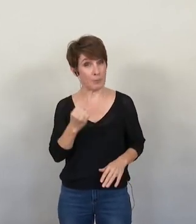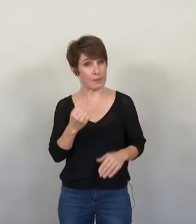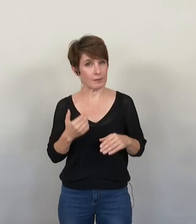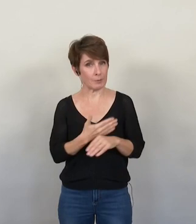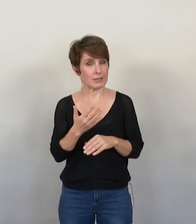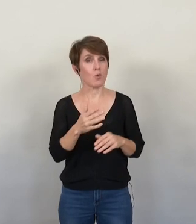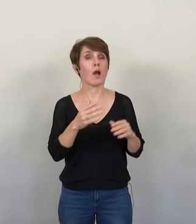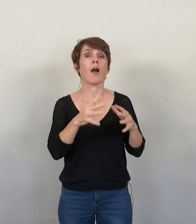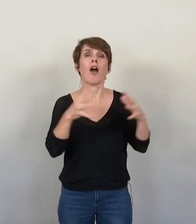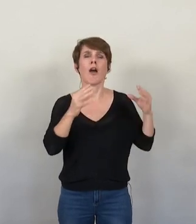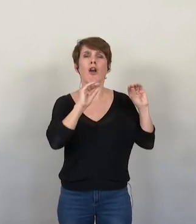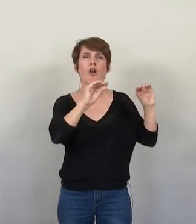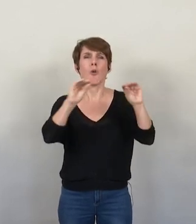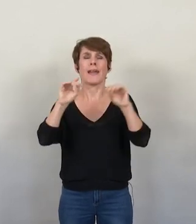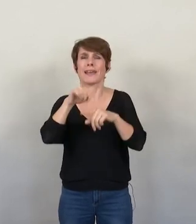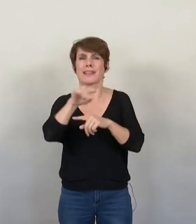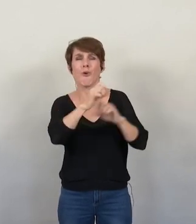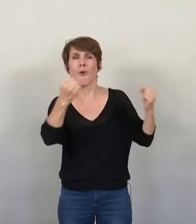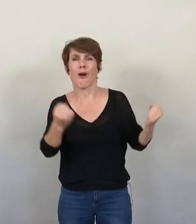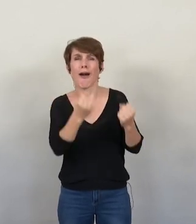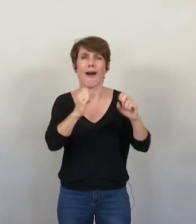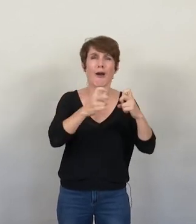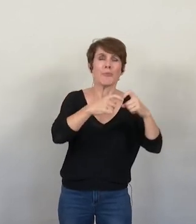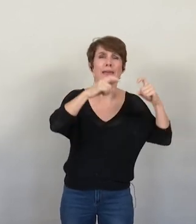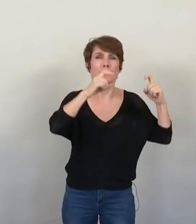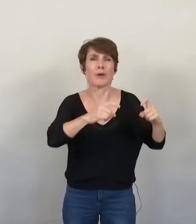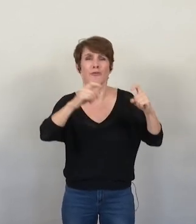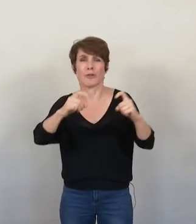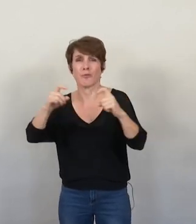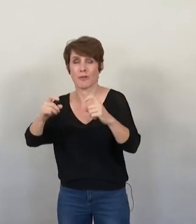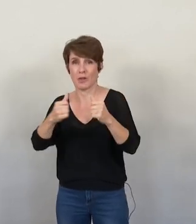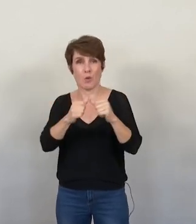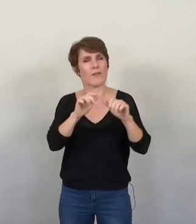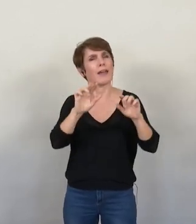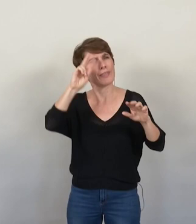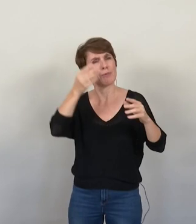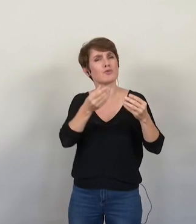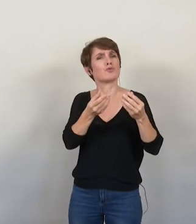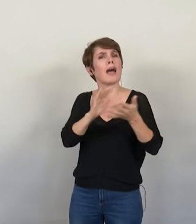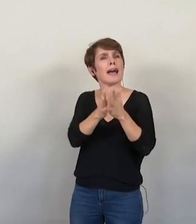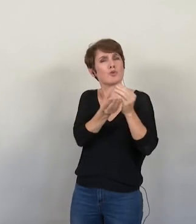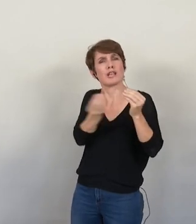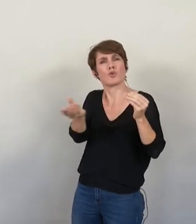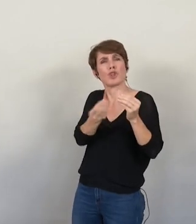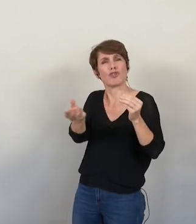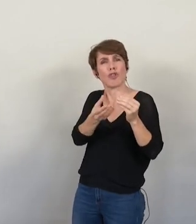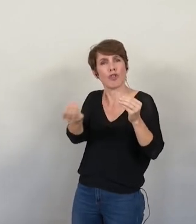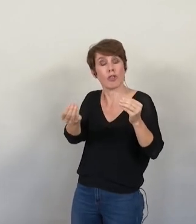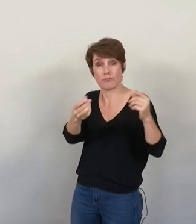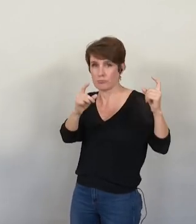surfaces qui organisent davantage de promotion ont réduit euh leurs apport aux associations et face à cette crise